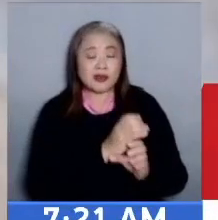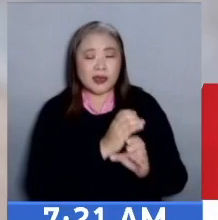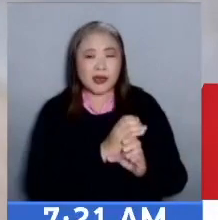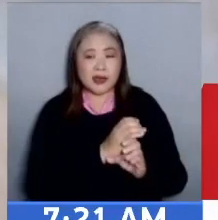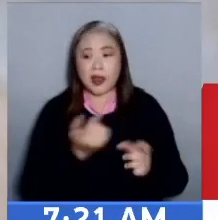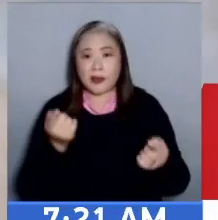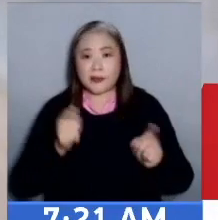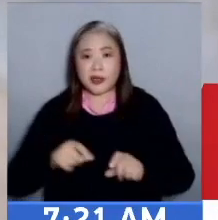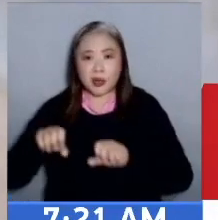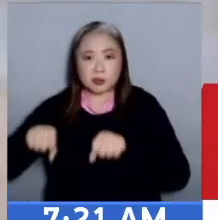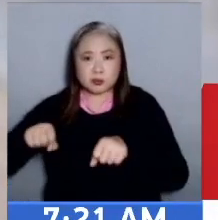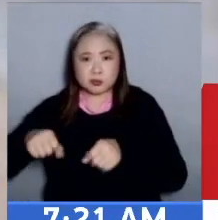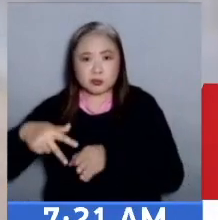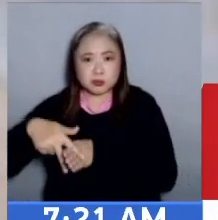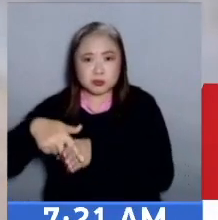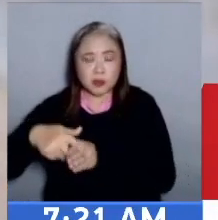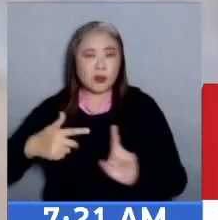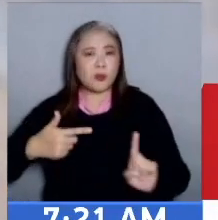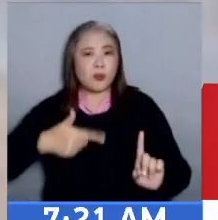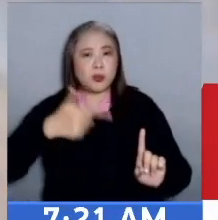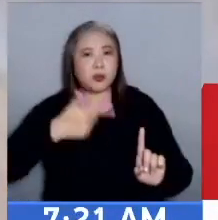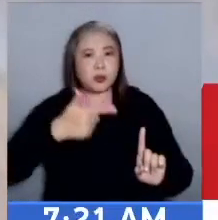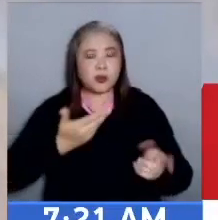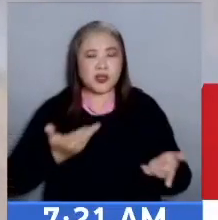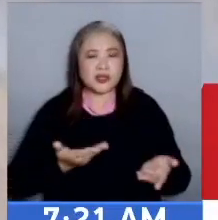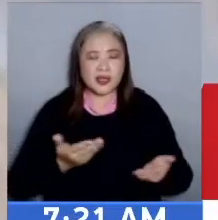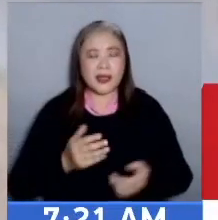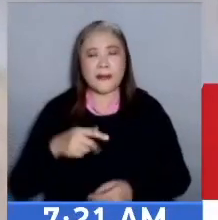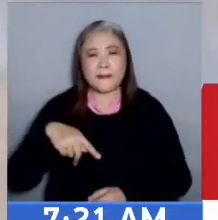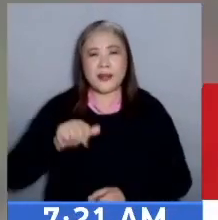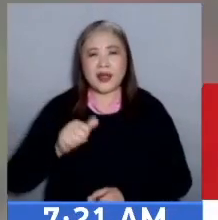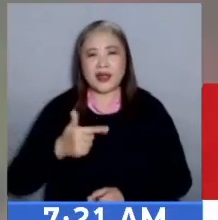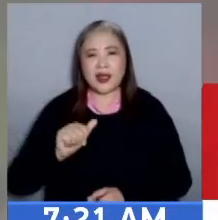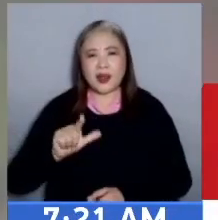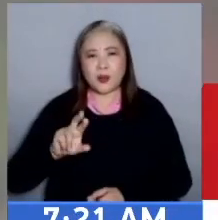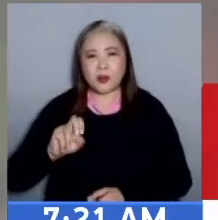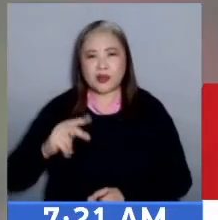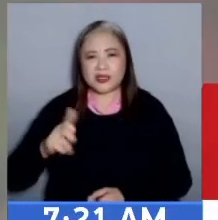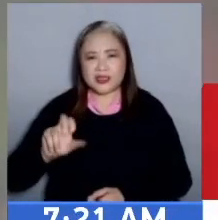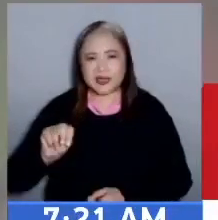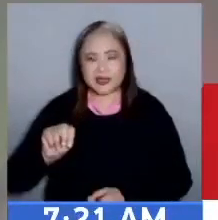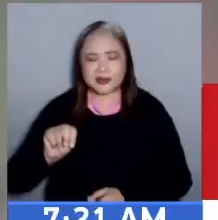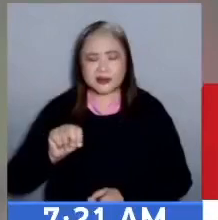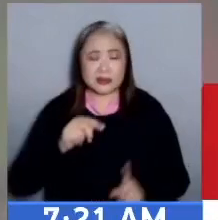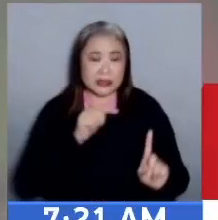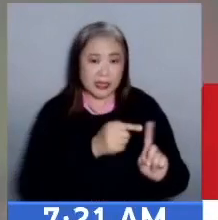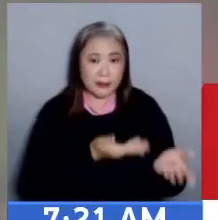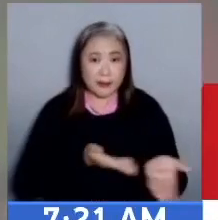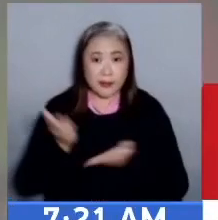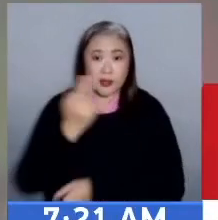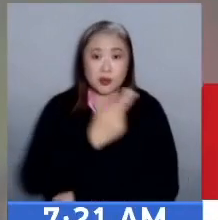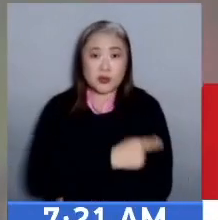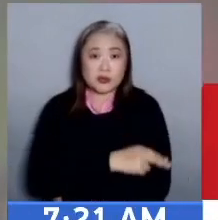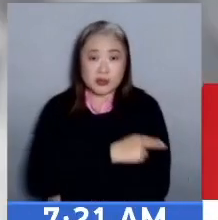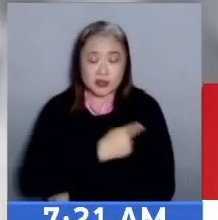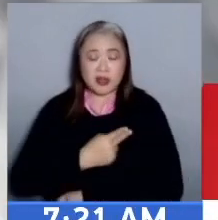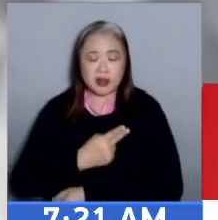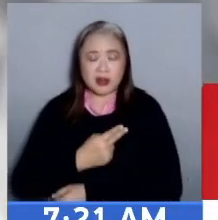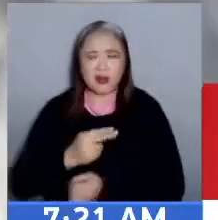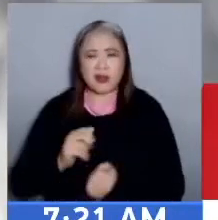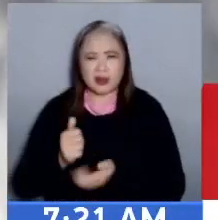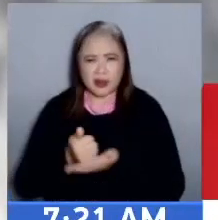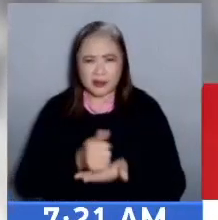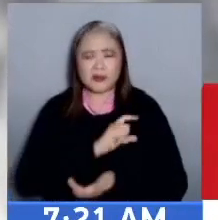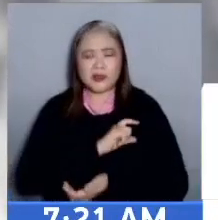nakamotorsiklong salarin sa bayan ng Pagalungan. Dinala si Beda sa ospital ng mga responding police. Patuloy ang imbestigasyon